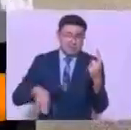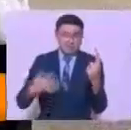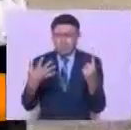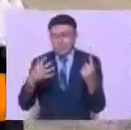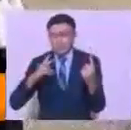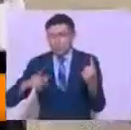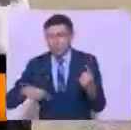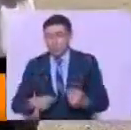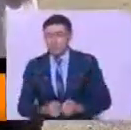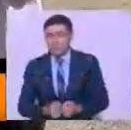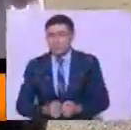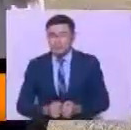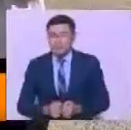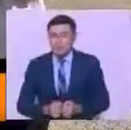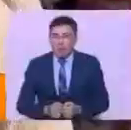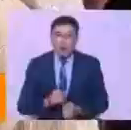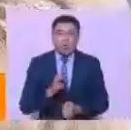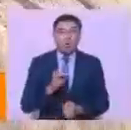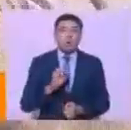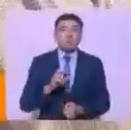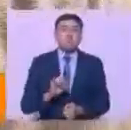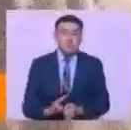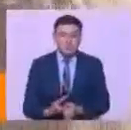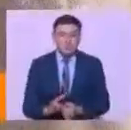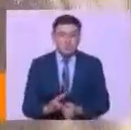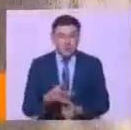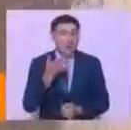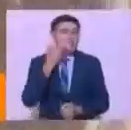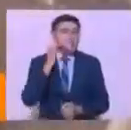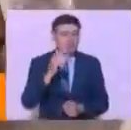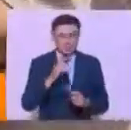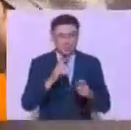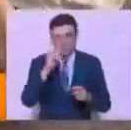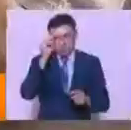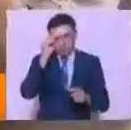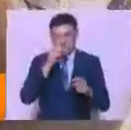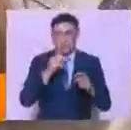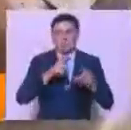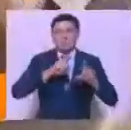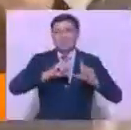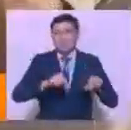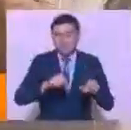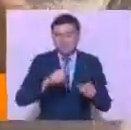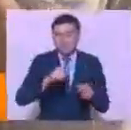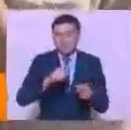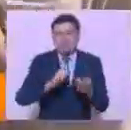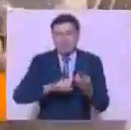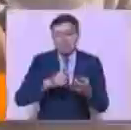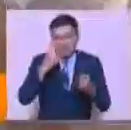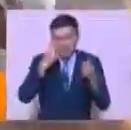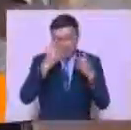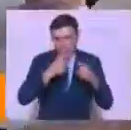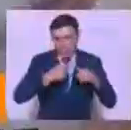дочерей. Руслан Ибраш, окончивший в Казахстане Swiss American College в Астане по специальности в области информационных технологий,